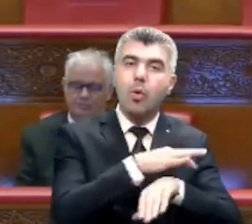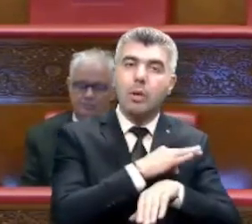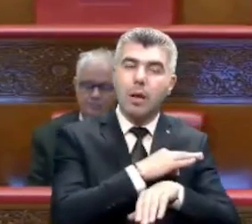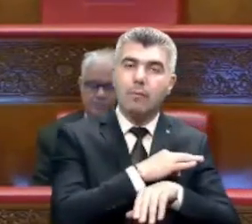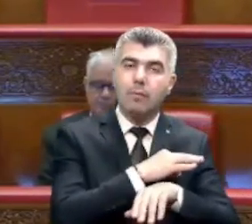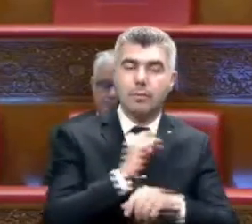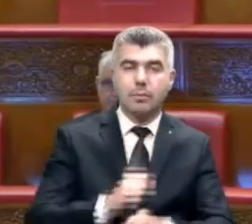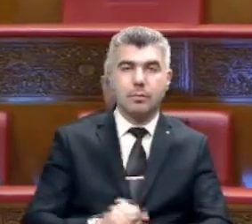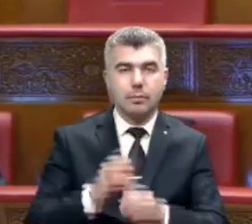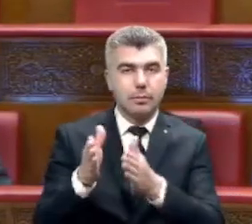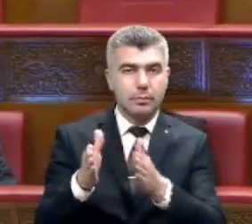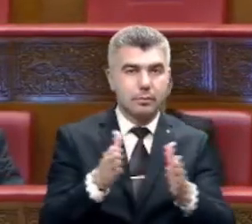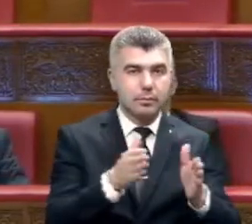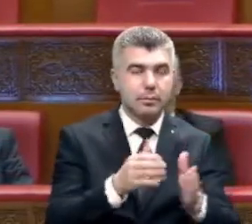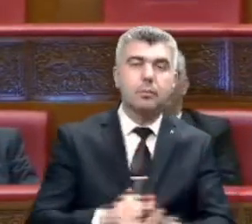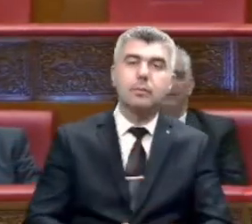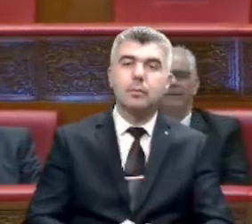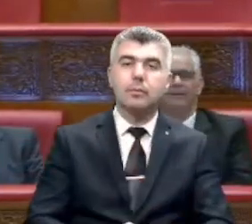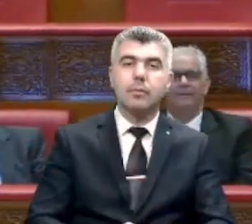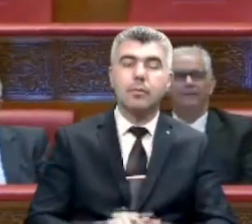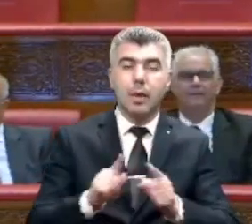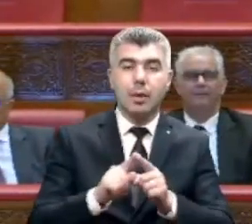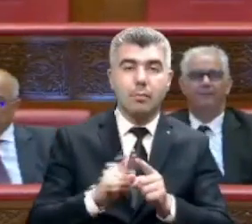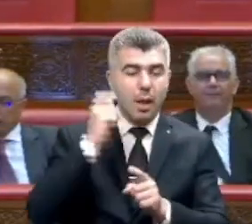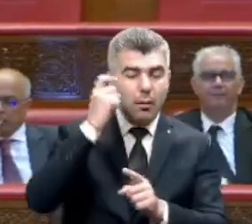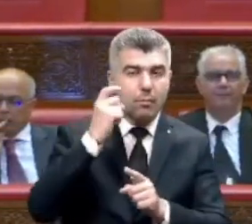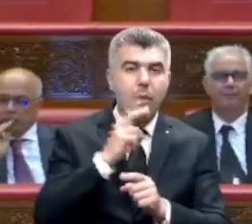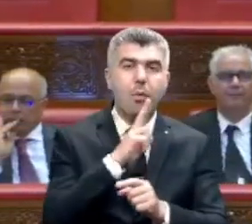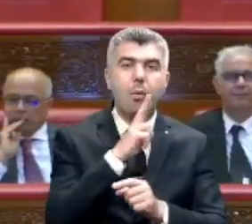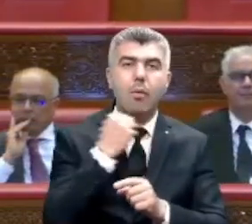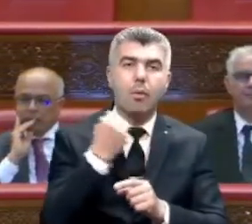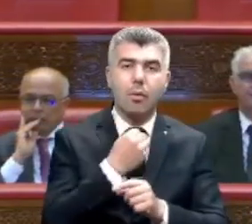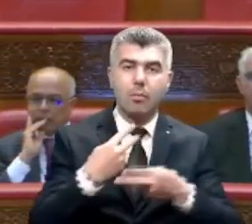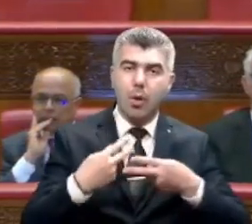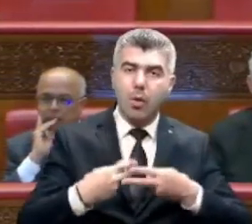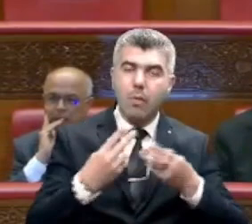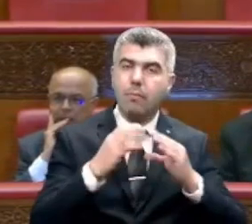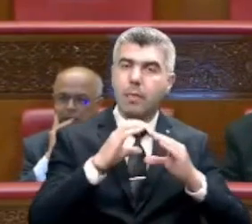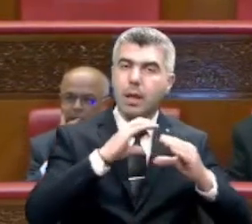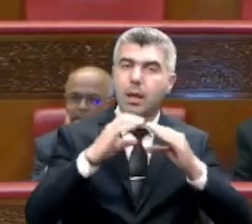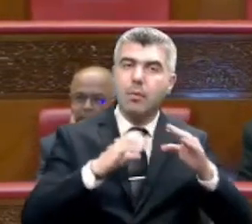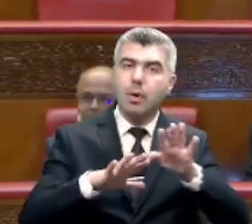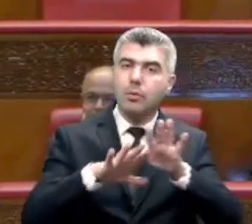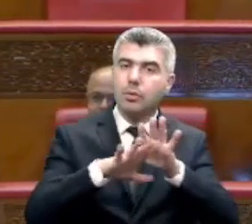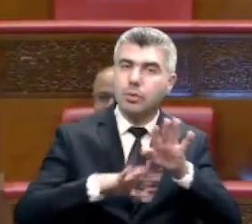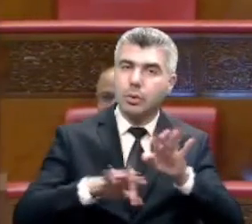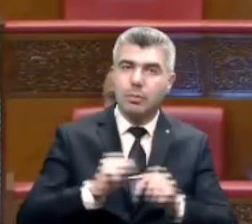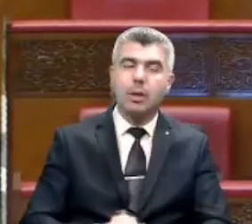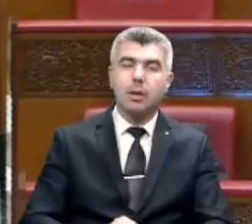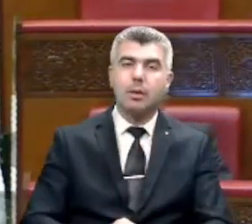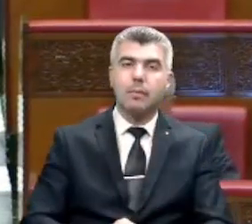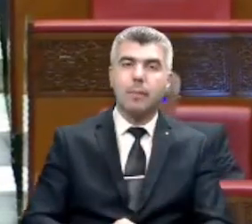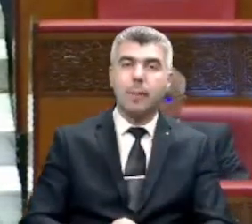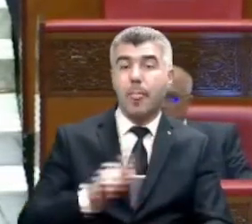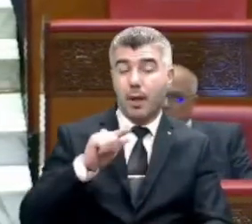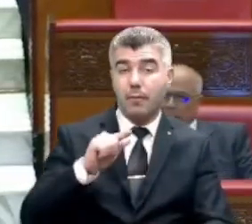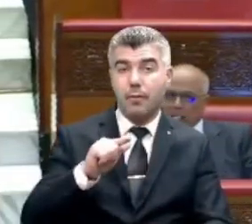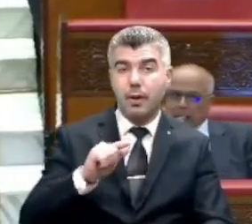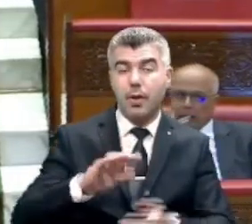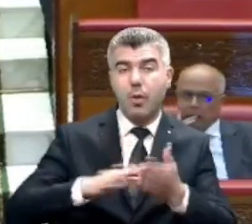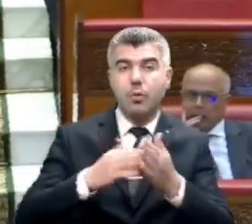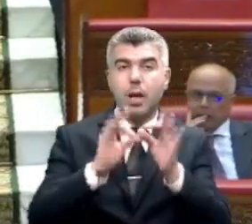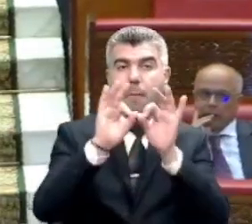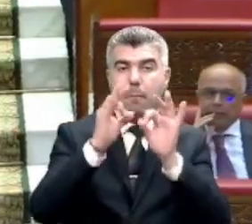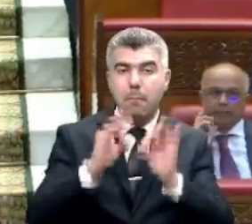حضرات السيدات والساده ان التصور الحكومي لمفهوم الحوار الاجتماعي ماك يقتصر فقط على الجوانب الماليه